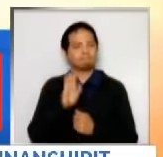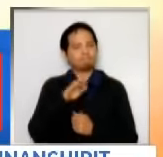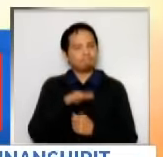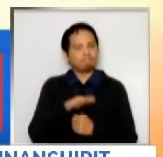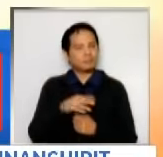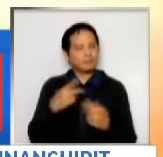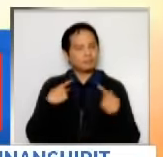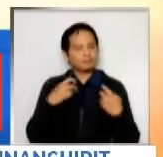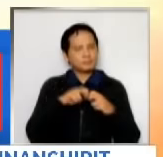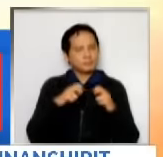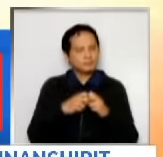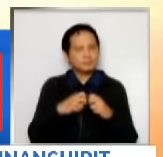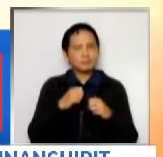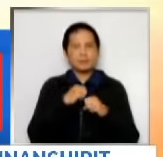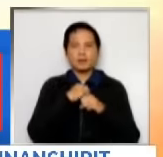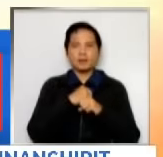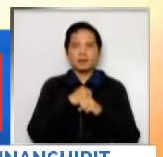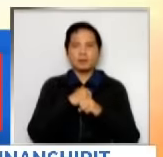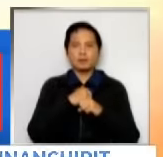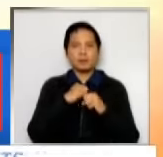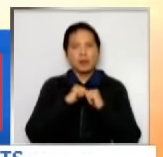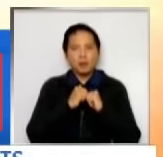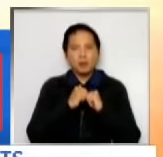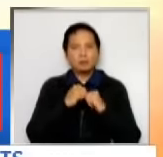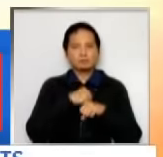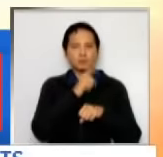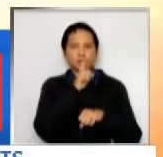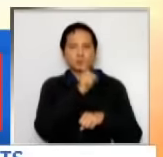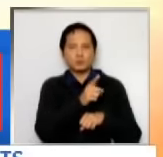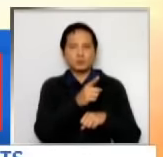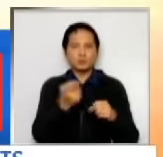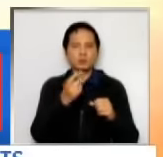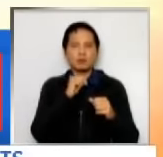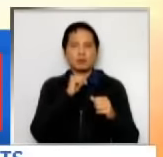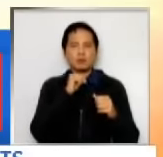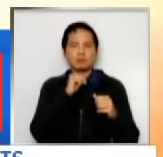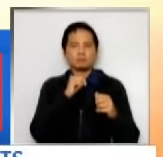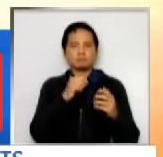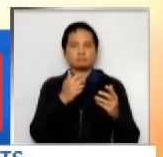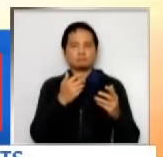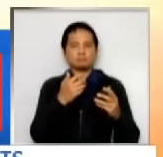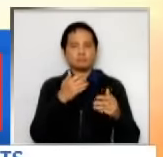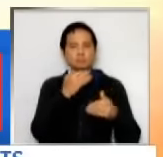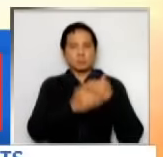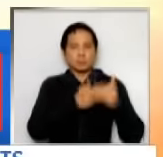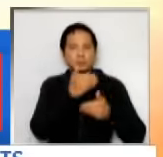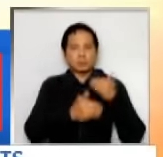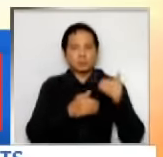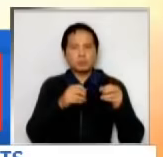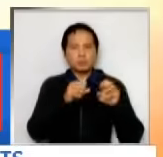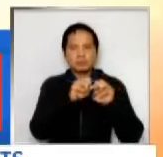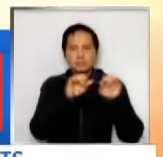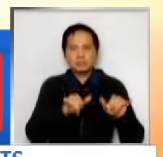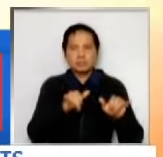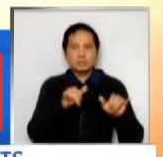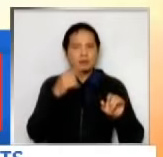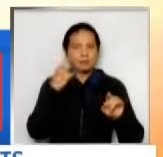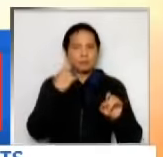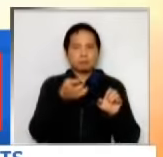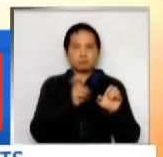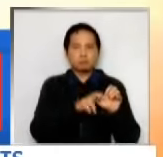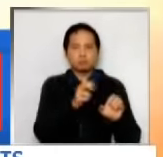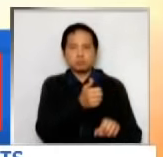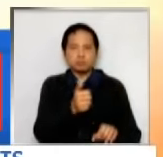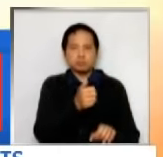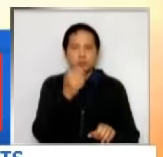masigurong hindi na maulit yung unahan ng mga pasero para lang makasakay? Kaya marami ding nahuling lumabag po sa social